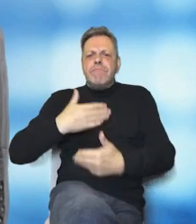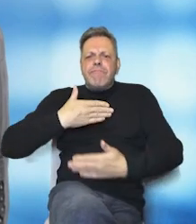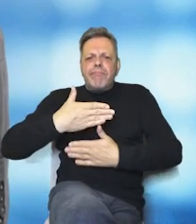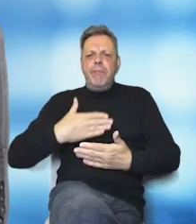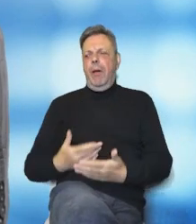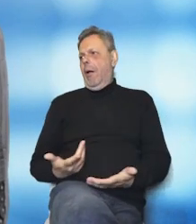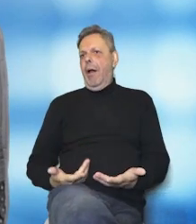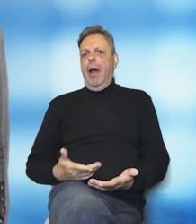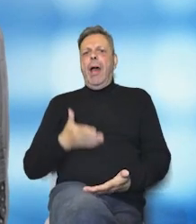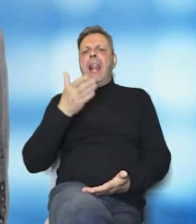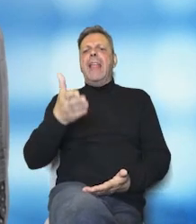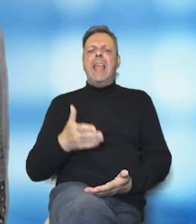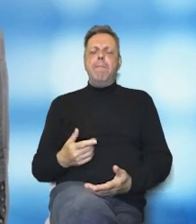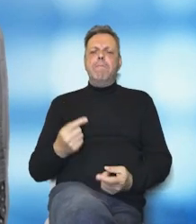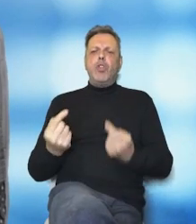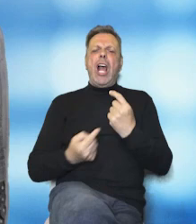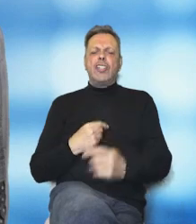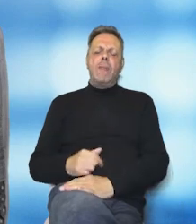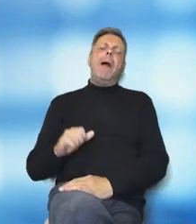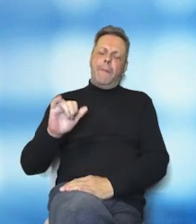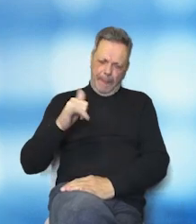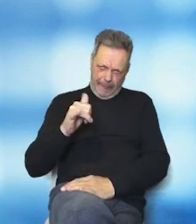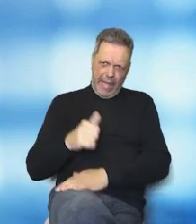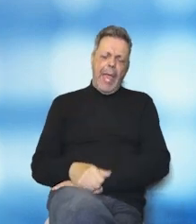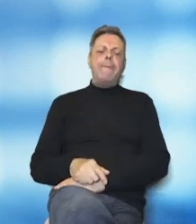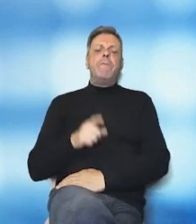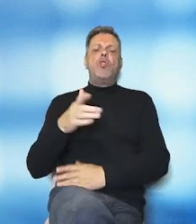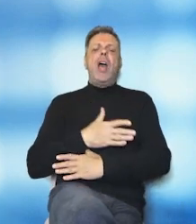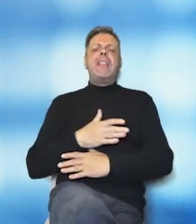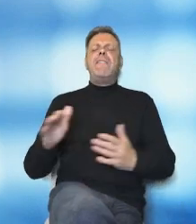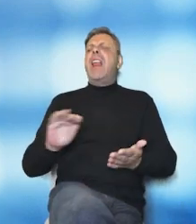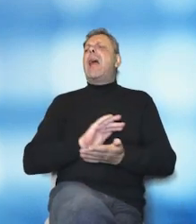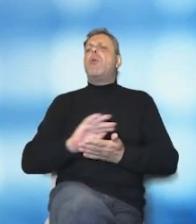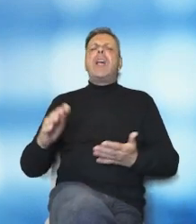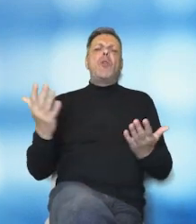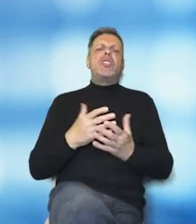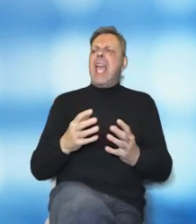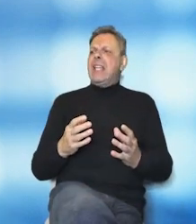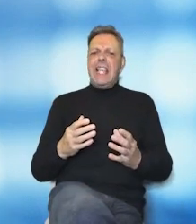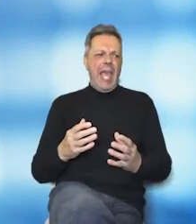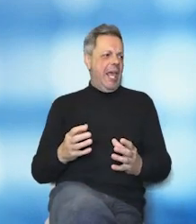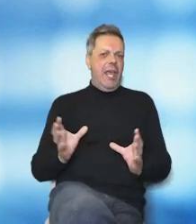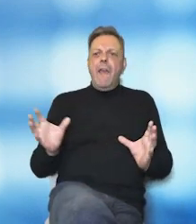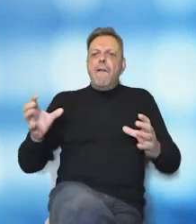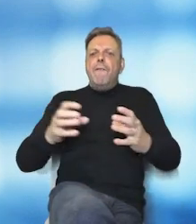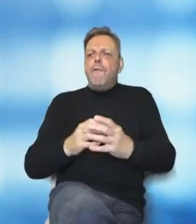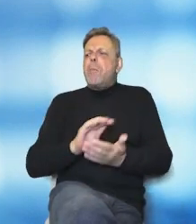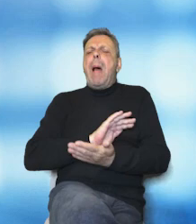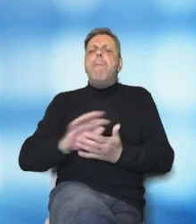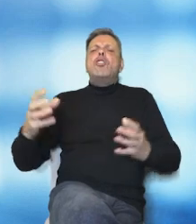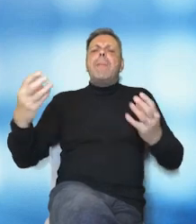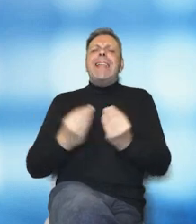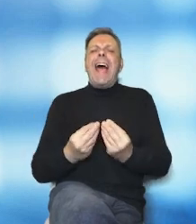na tim zbivanjima. Jest, baš to je jedna velika posebnost gdje se formira posebna zajednica ljudi, to